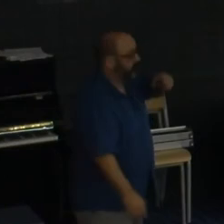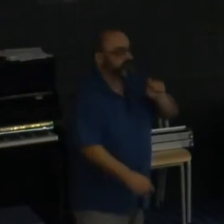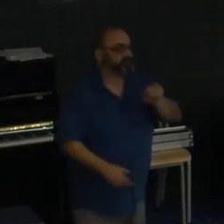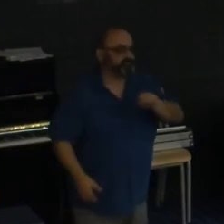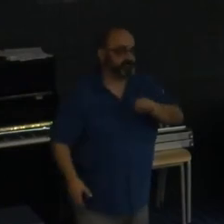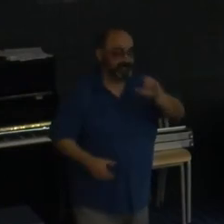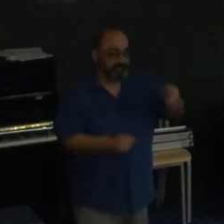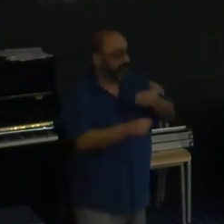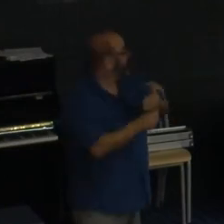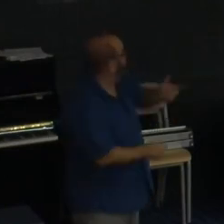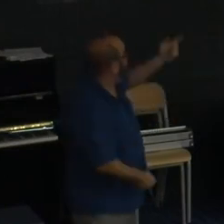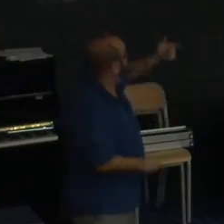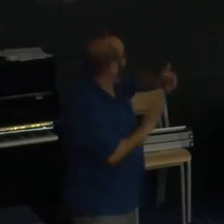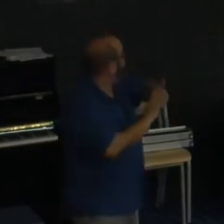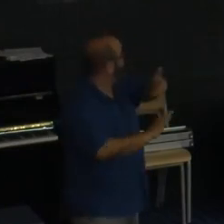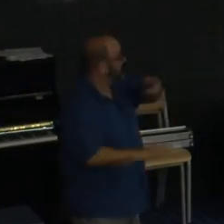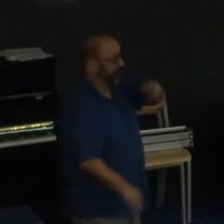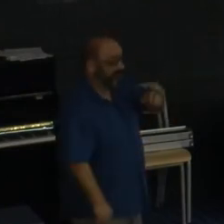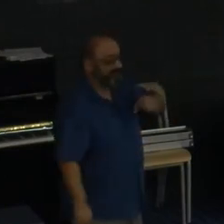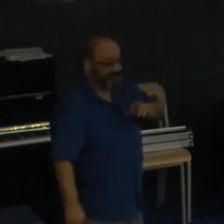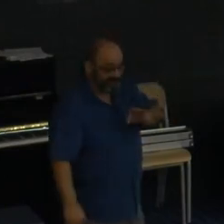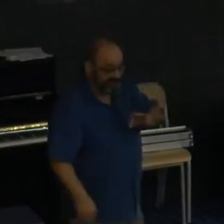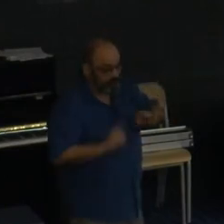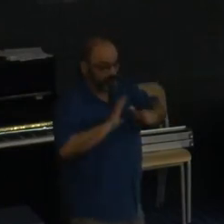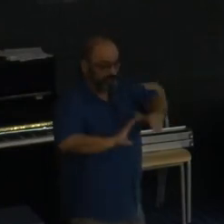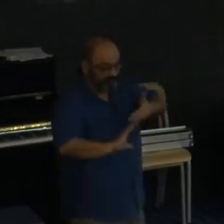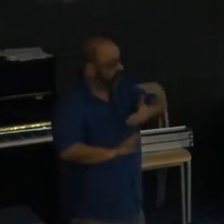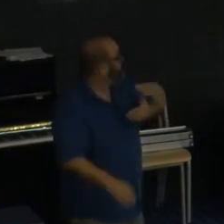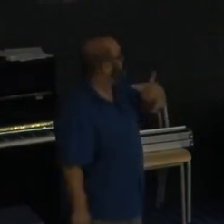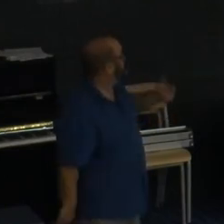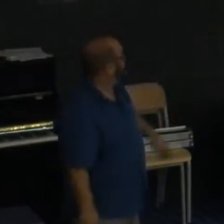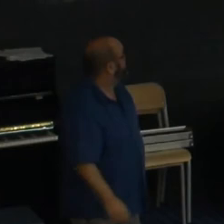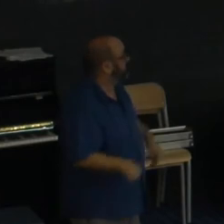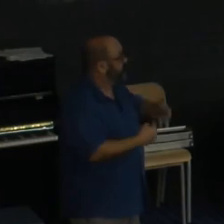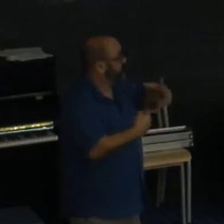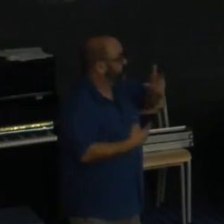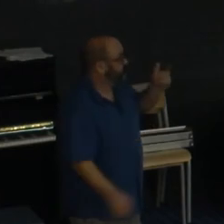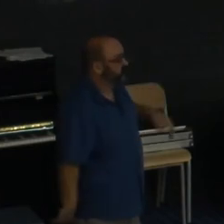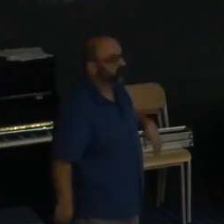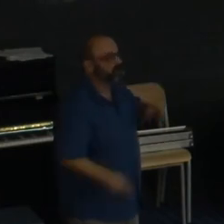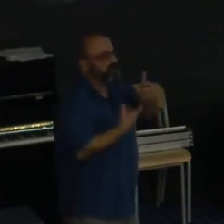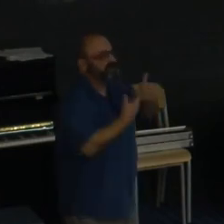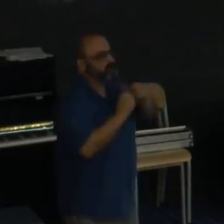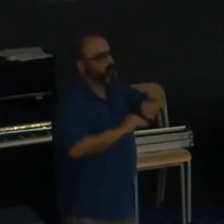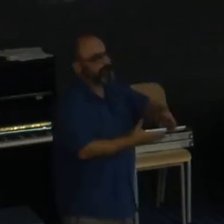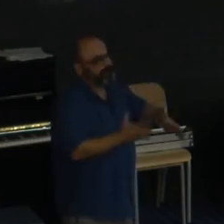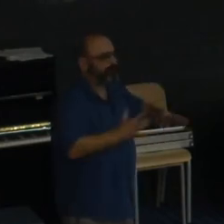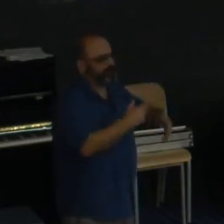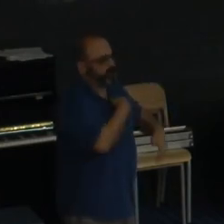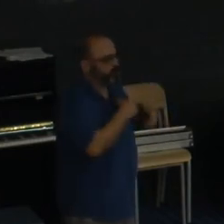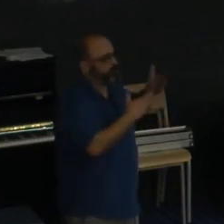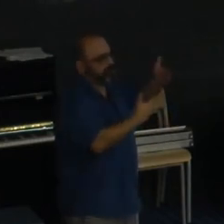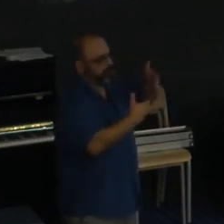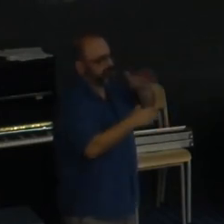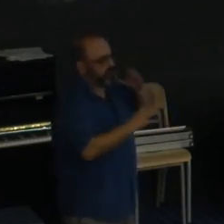self-dict. Et là, je peux utiliser aussi print-dict pour m'afficher self-dict. J'aurais pu faire des exemples un peu plus concrets, mais bon, je ne me suis pas trop cassé la